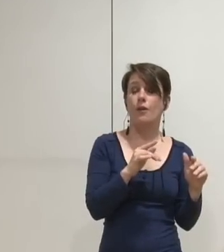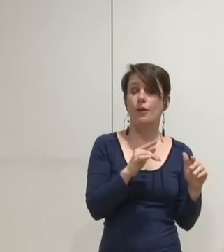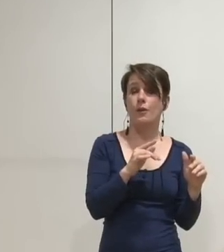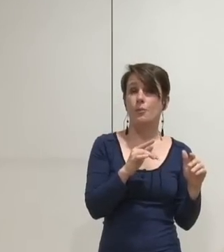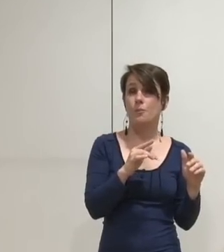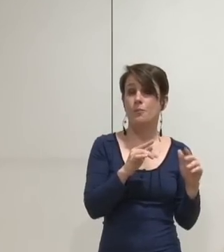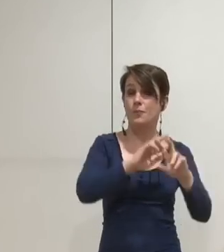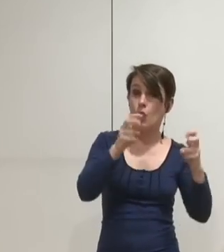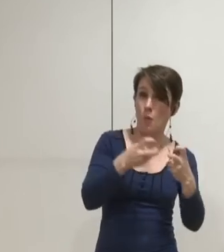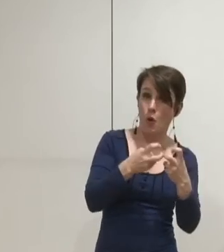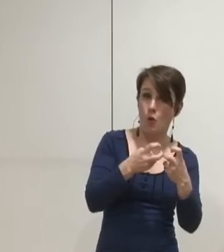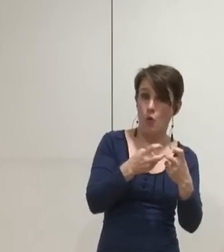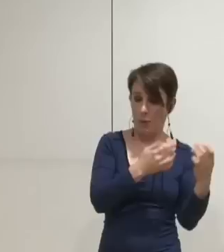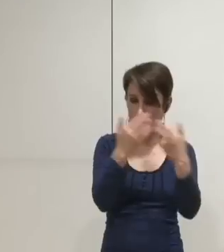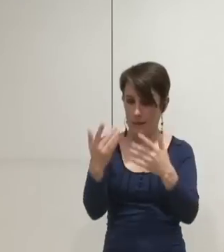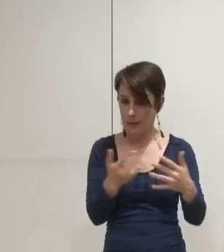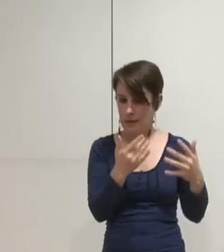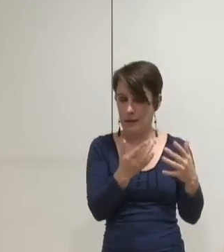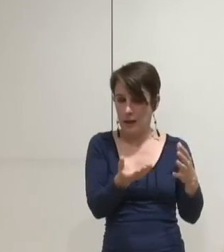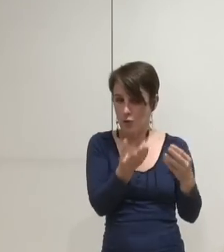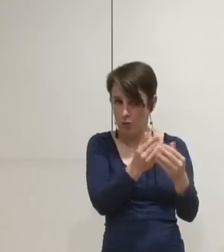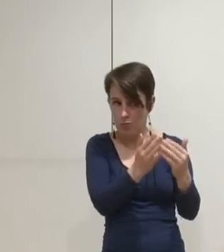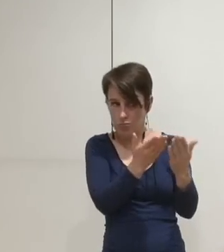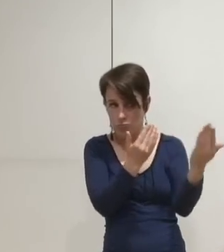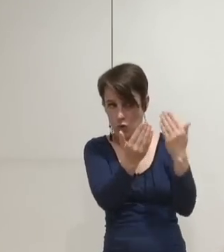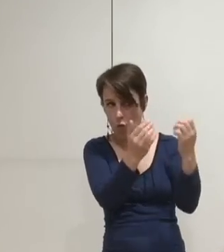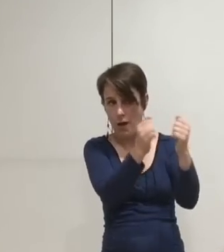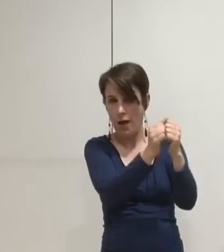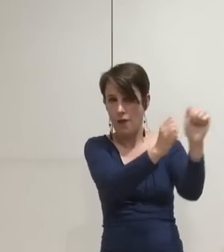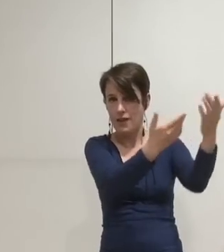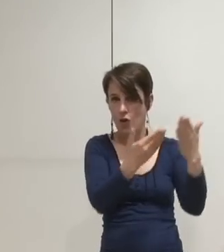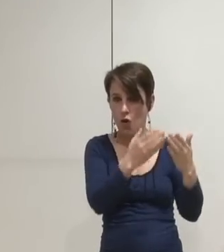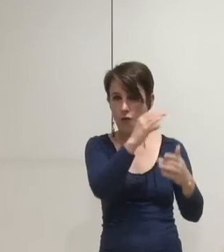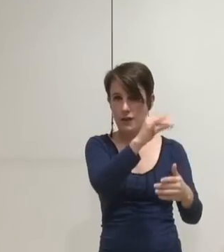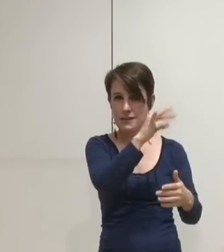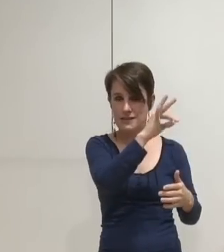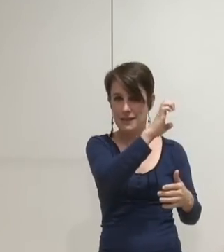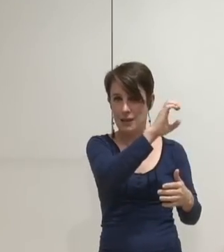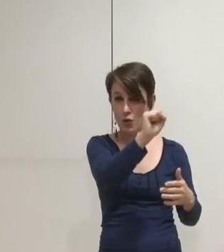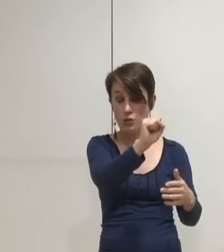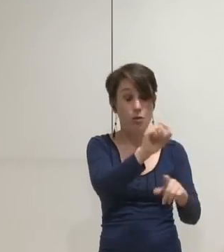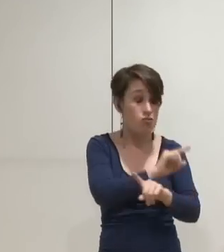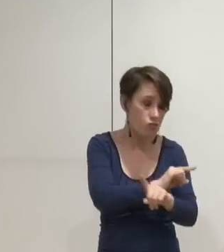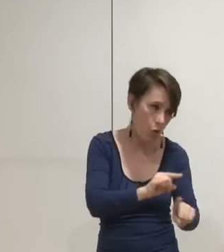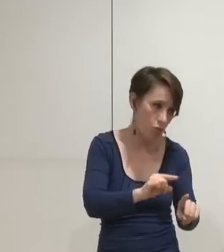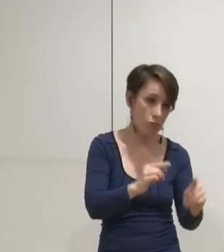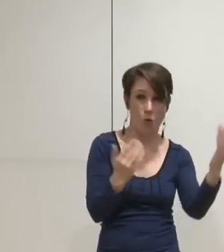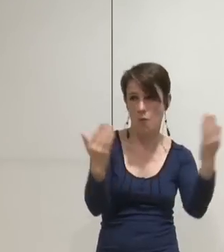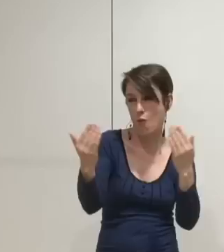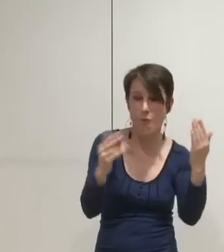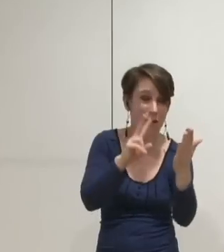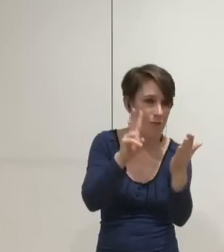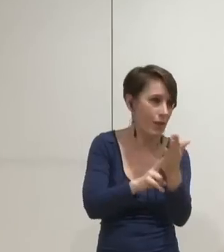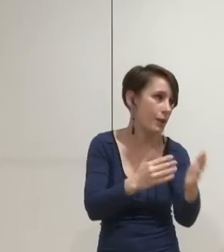l'offre de Citéos d'une façon ou d'une autre clairement à nos yeux non et vous n'avez donc vous n'aurez